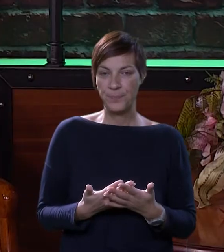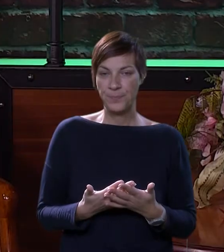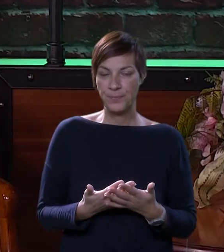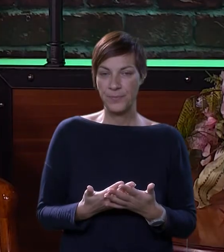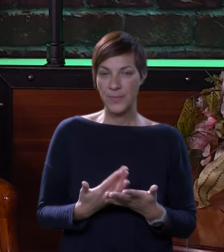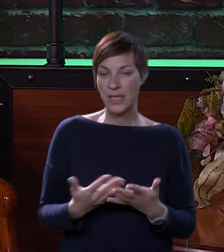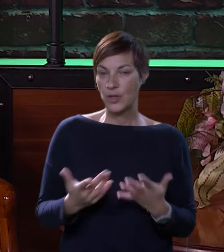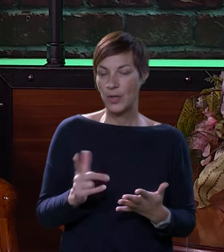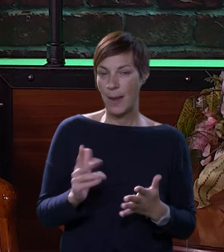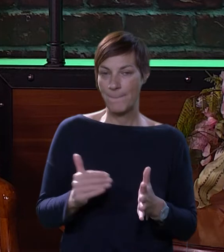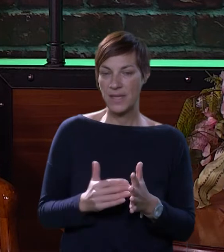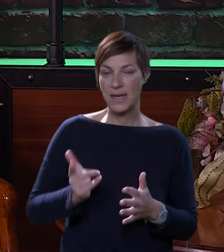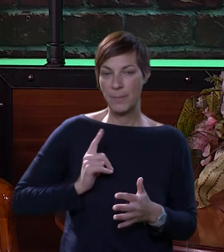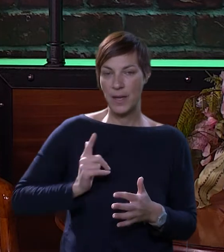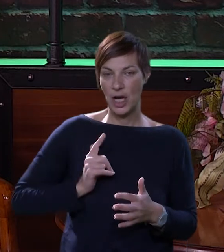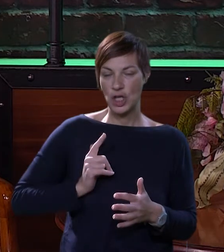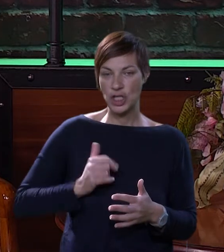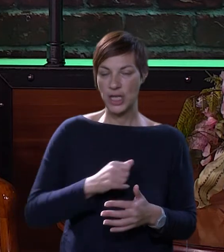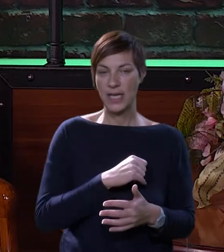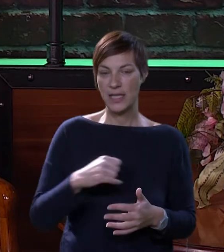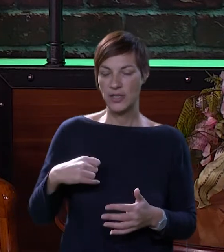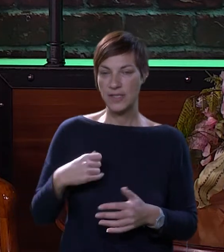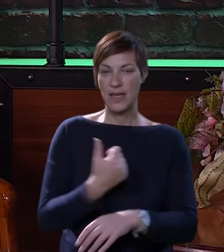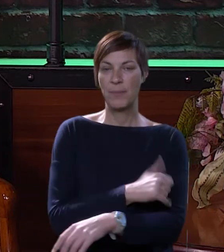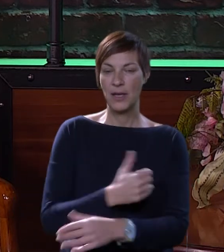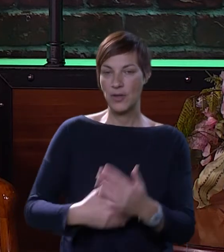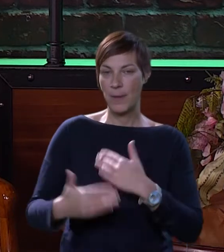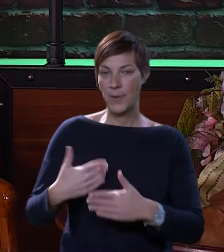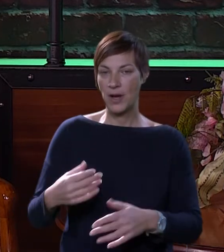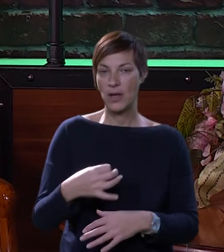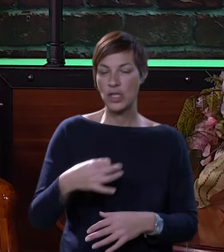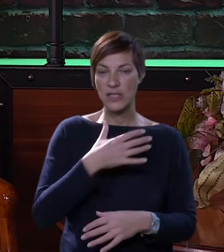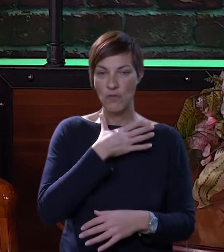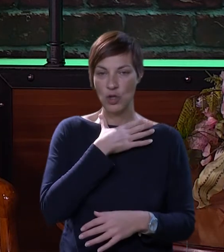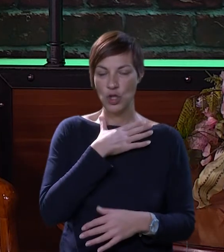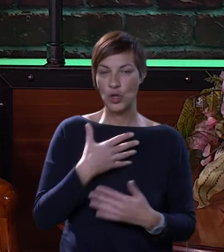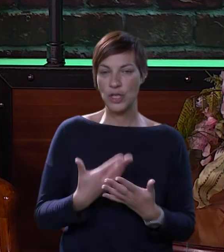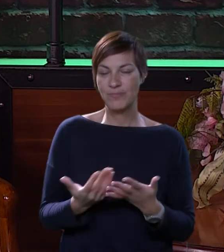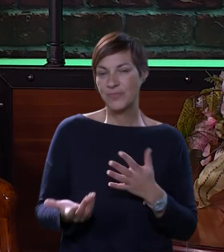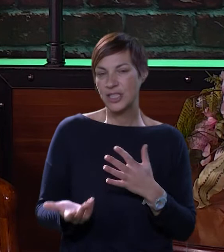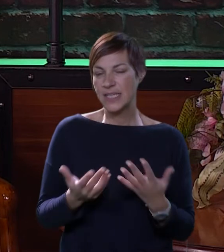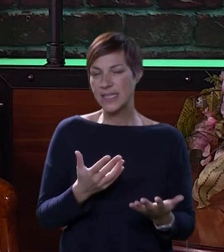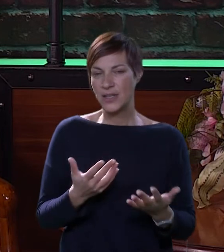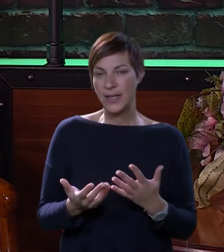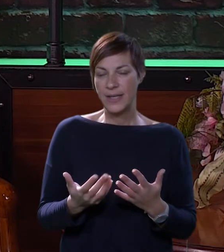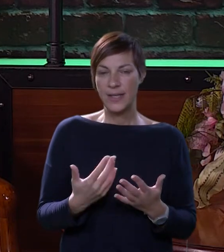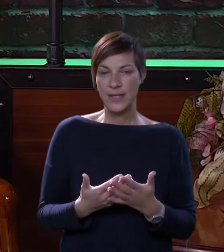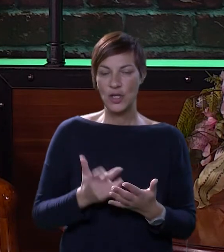Naravno. I tu ne bi trebalo čekati do same godine prije polaska u osnovnu školu. Često je to možda